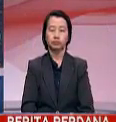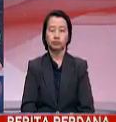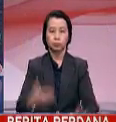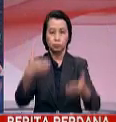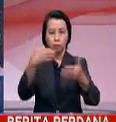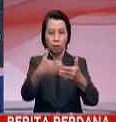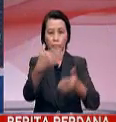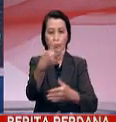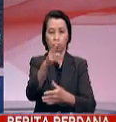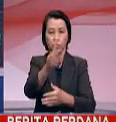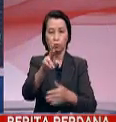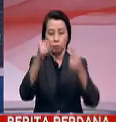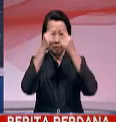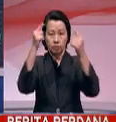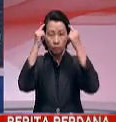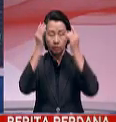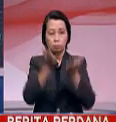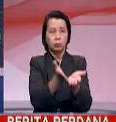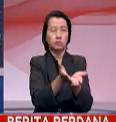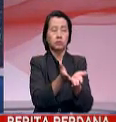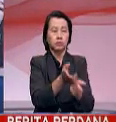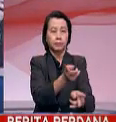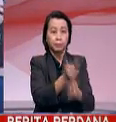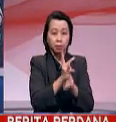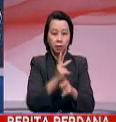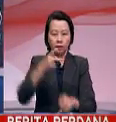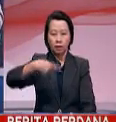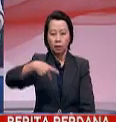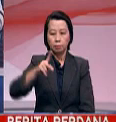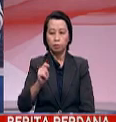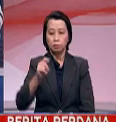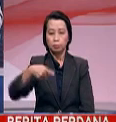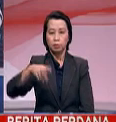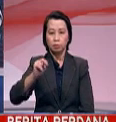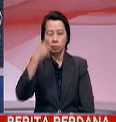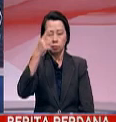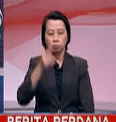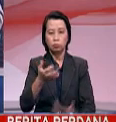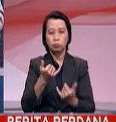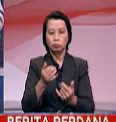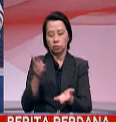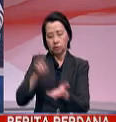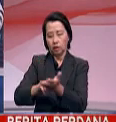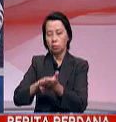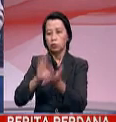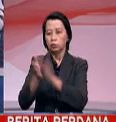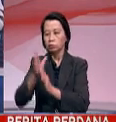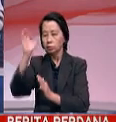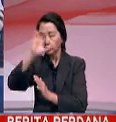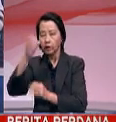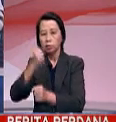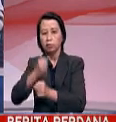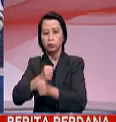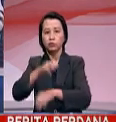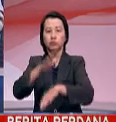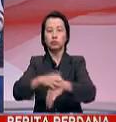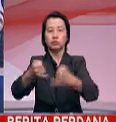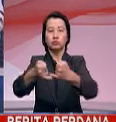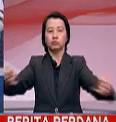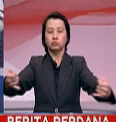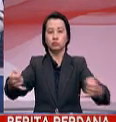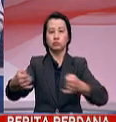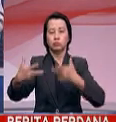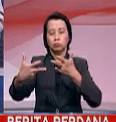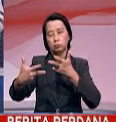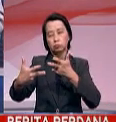Hampir 12,000 graduan peminjam PTPTN mendaftar untuk menyertai program pencarian kerja secara dalam talian atau virtual mini